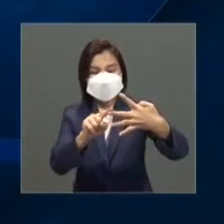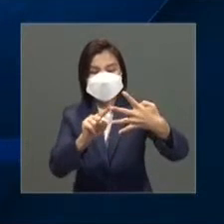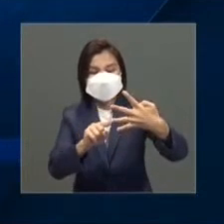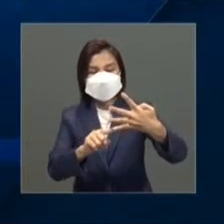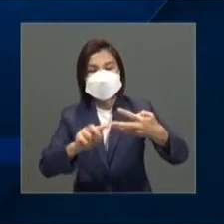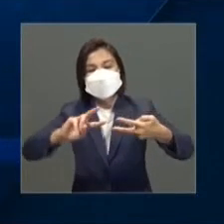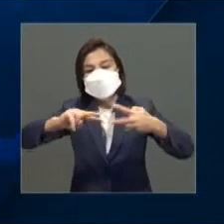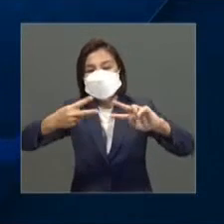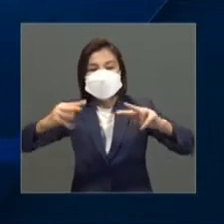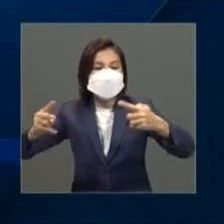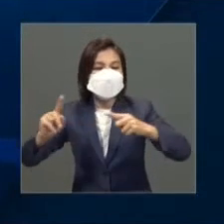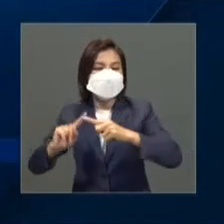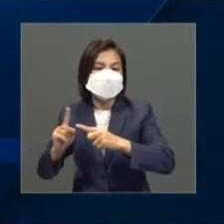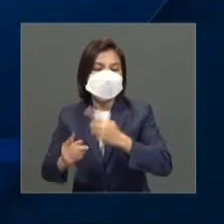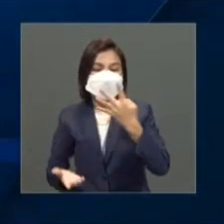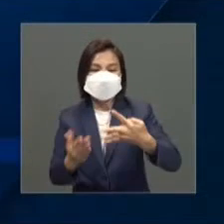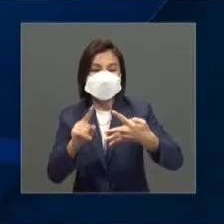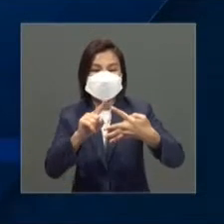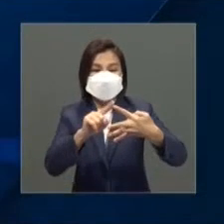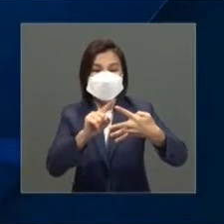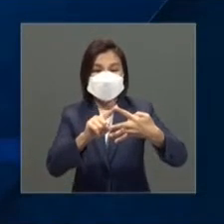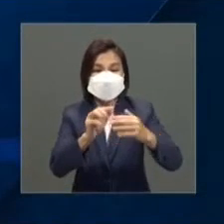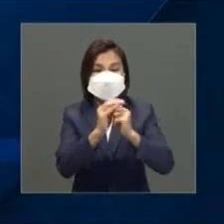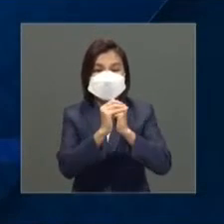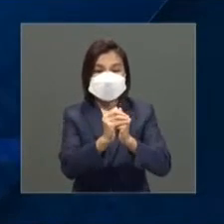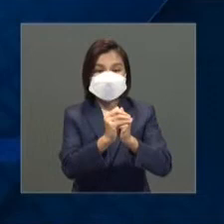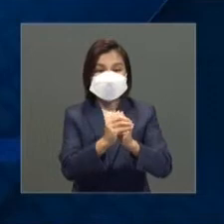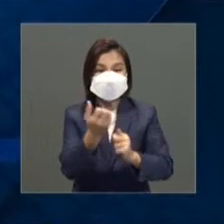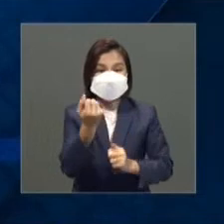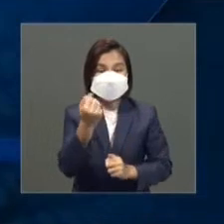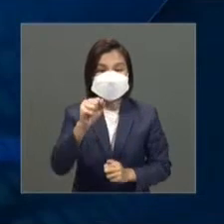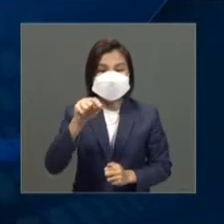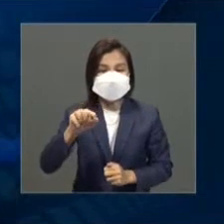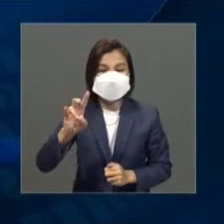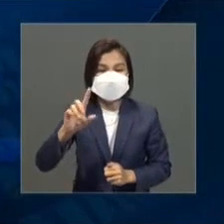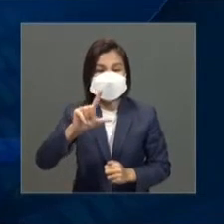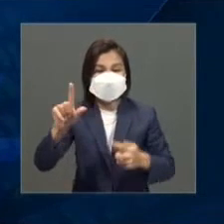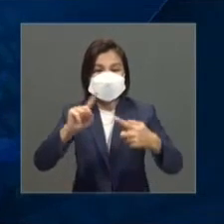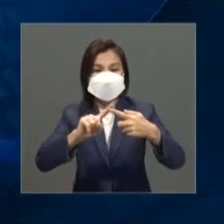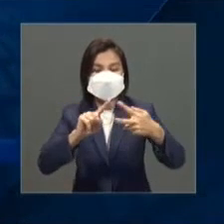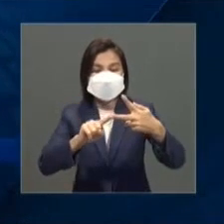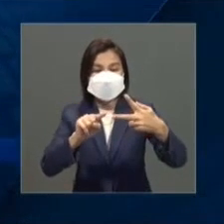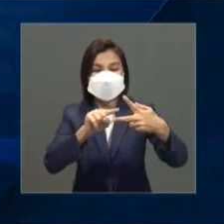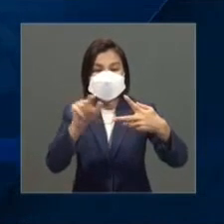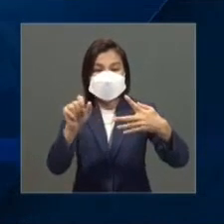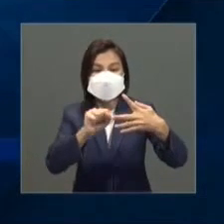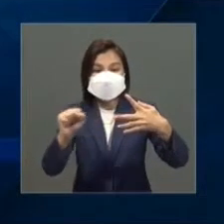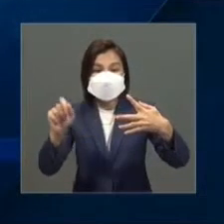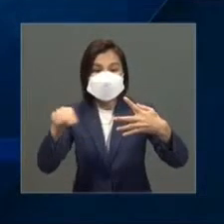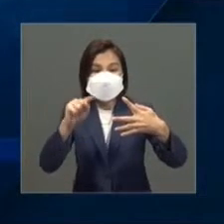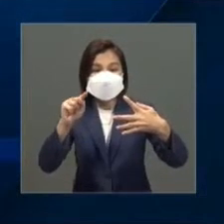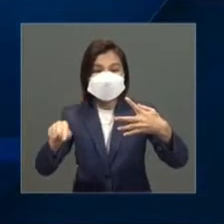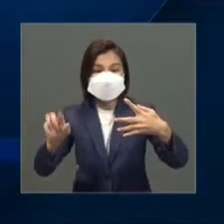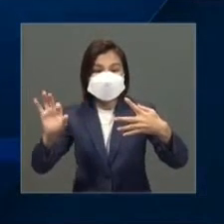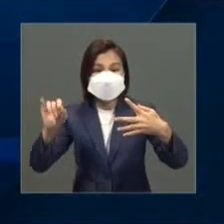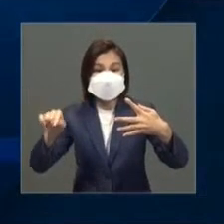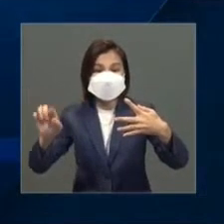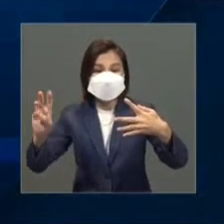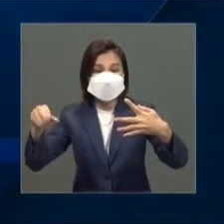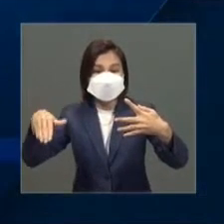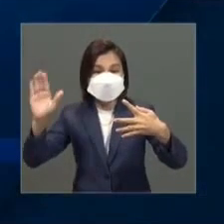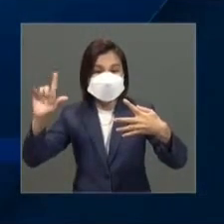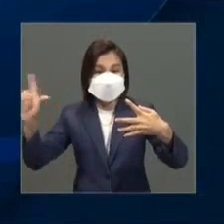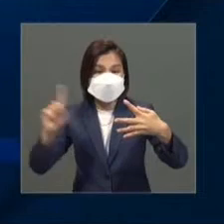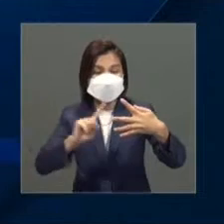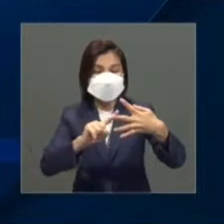ามนะครับซิโนแวคฉีดไปแล้ว 10.7 ล้านโดสนะครับแอสตราเซเนกาฉีดไป 9.6 ล้านโดสซิโนฟาร์ม